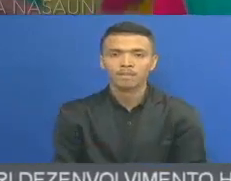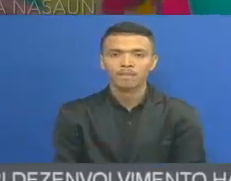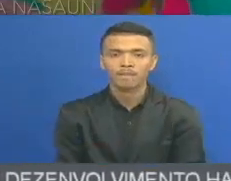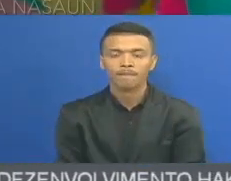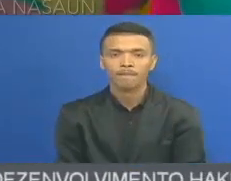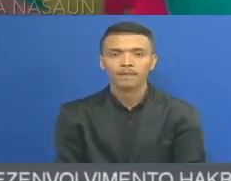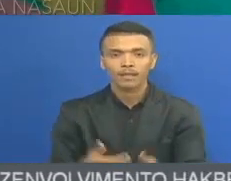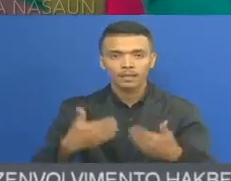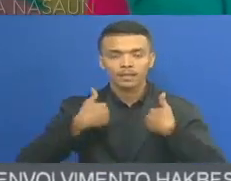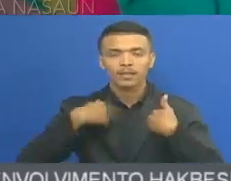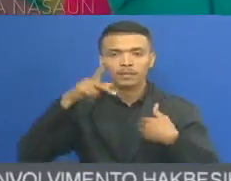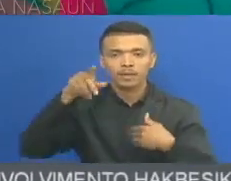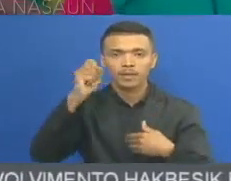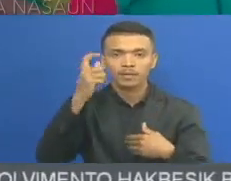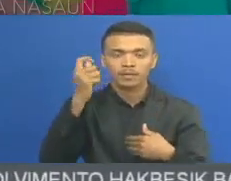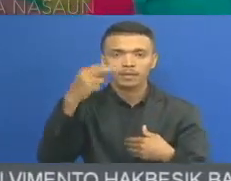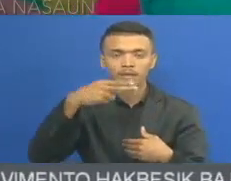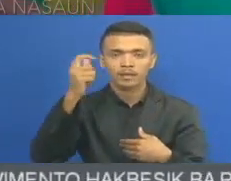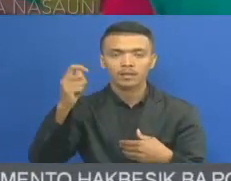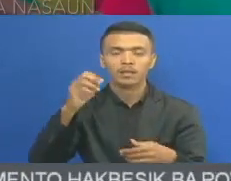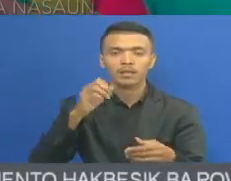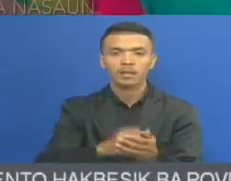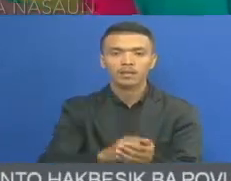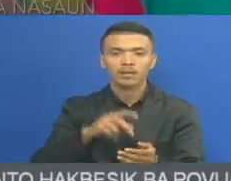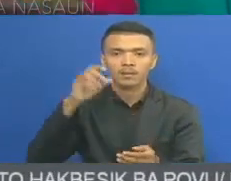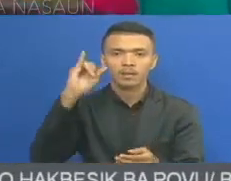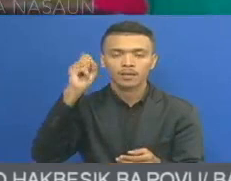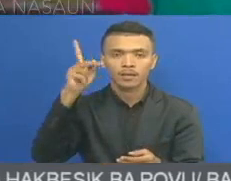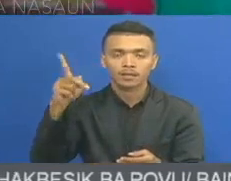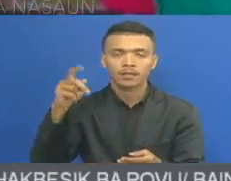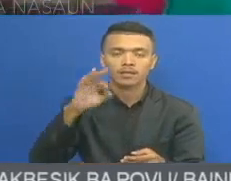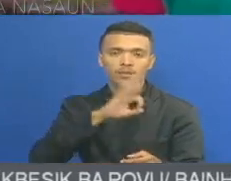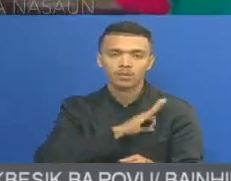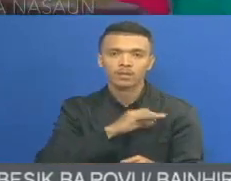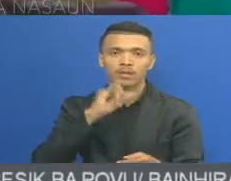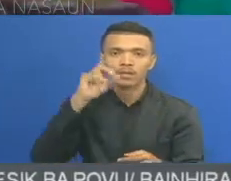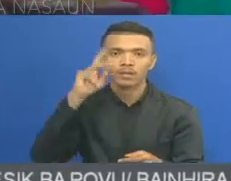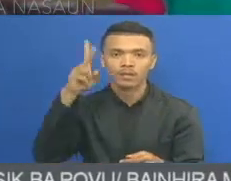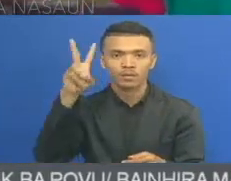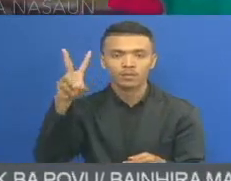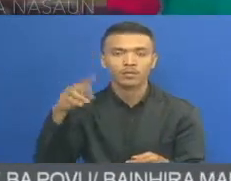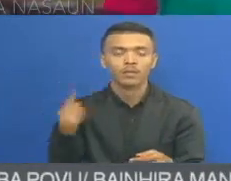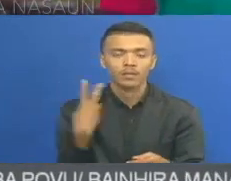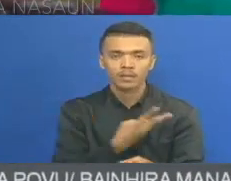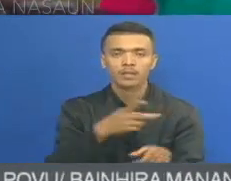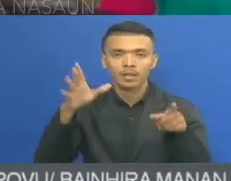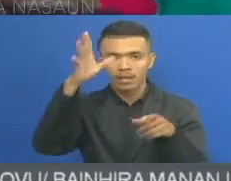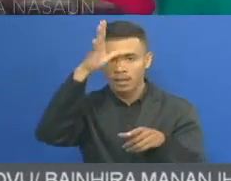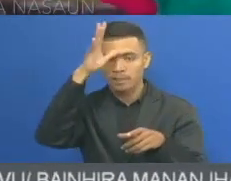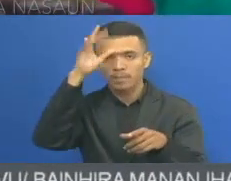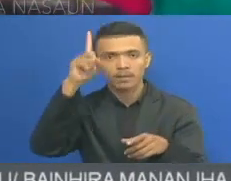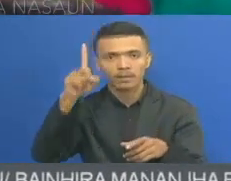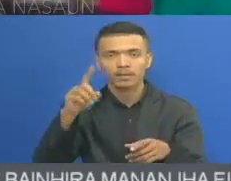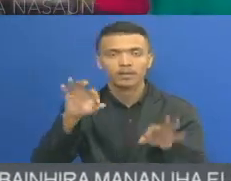Ia pesate, korka krasakti kulimau singgu-singgu setete. Ita say ina nida, ita say aman hida.